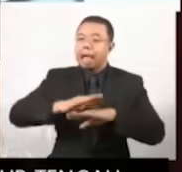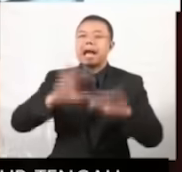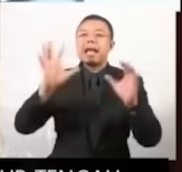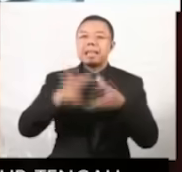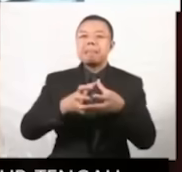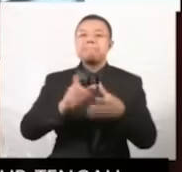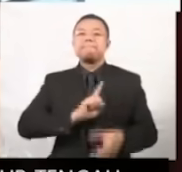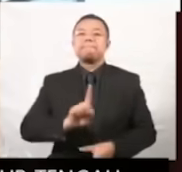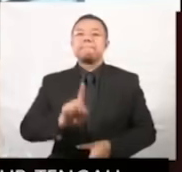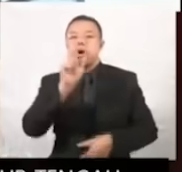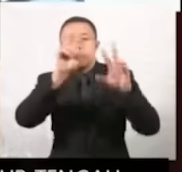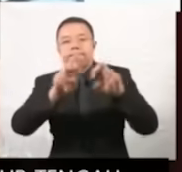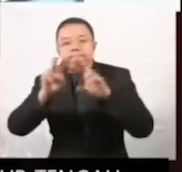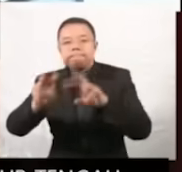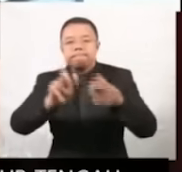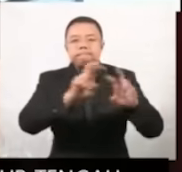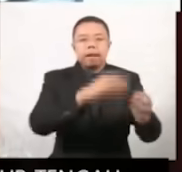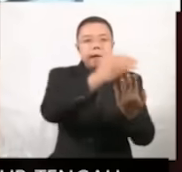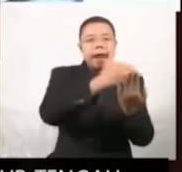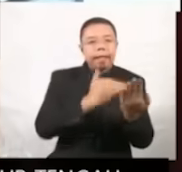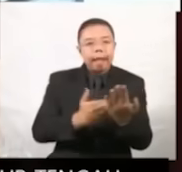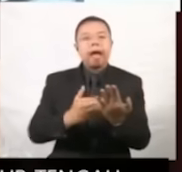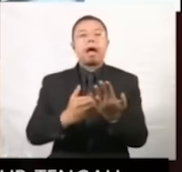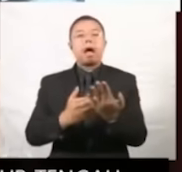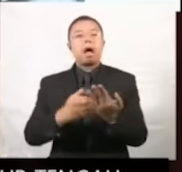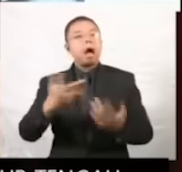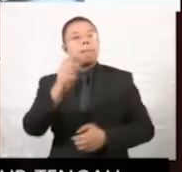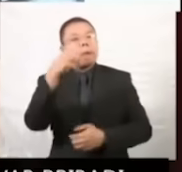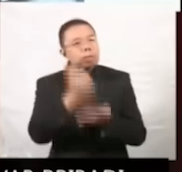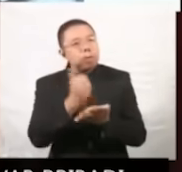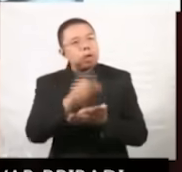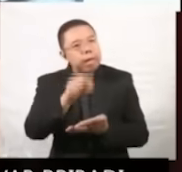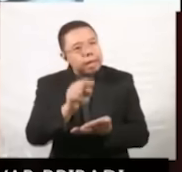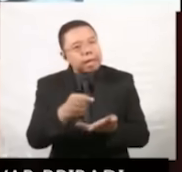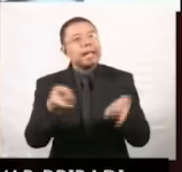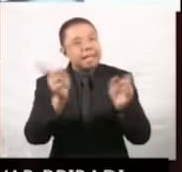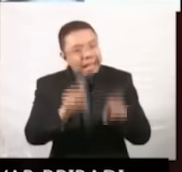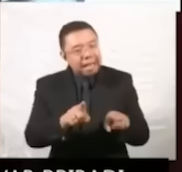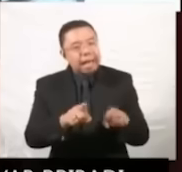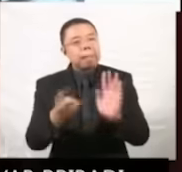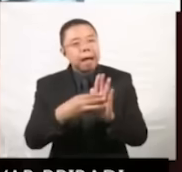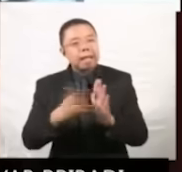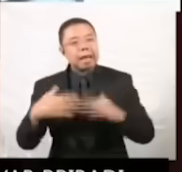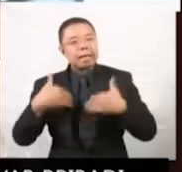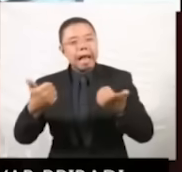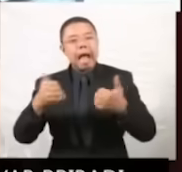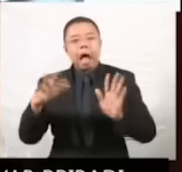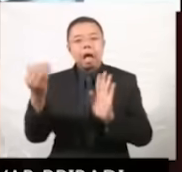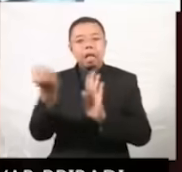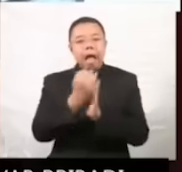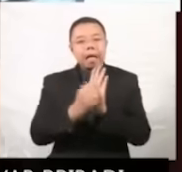independen untuk meneliti data yang ada apakah betul-betul ini isu kesehatan atau